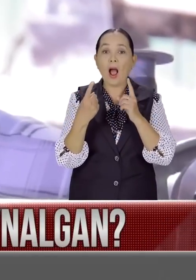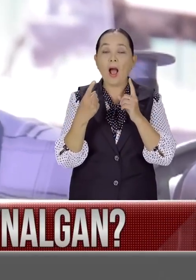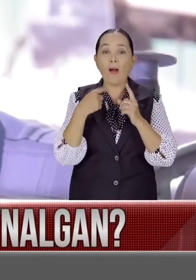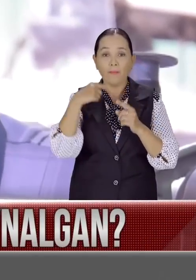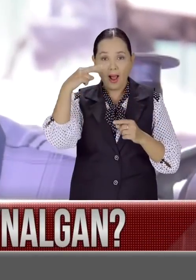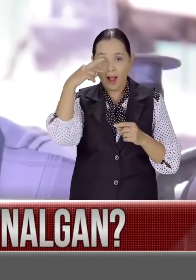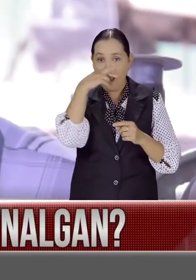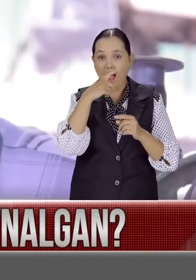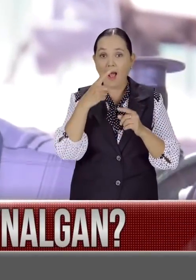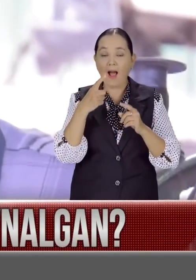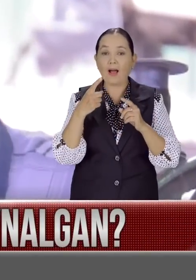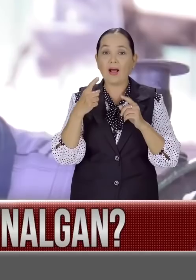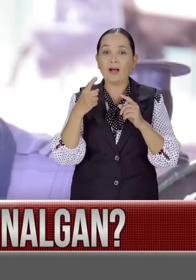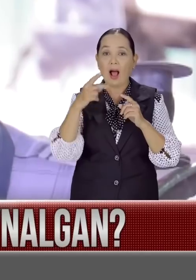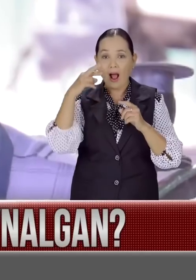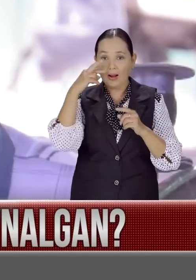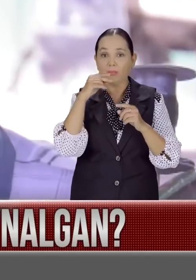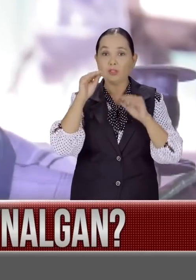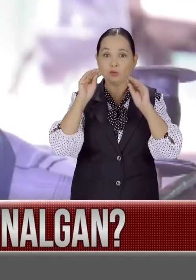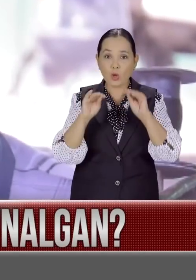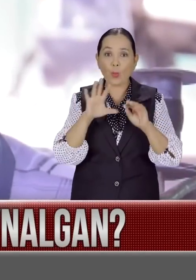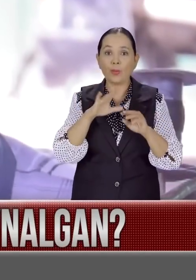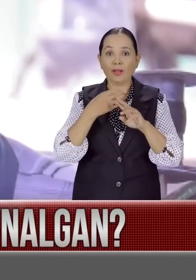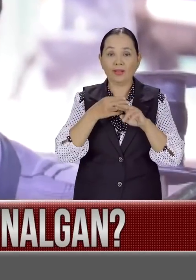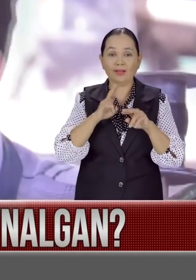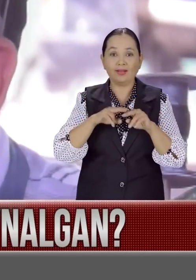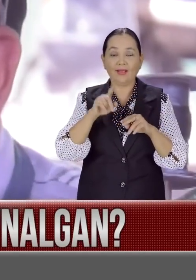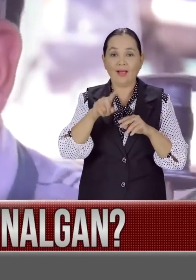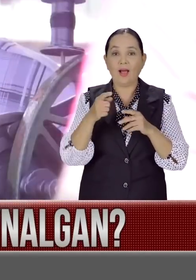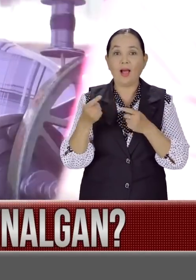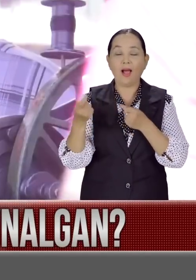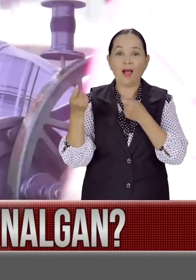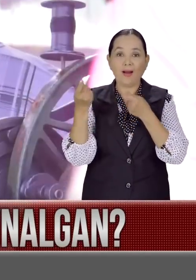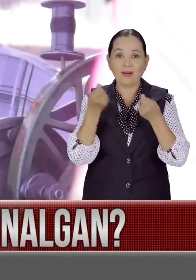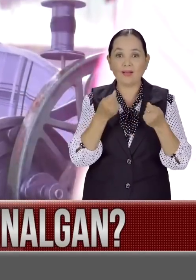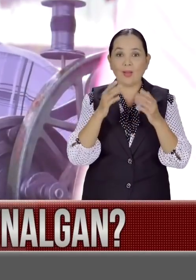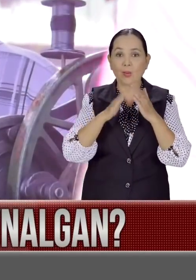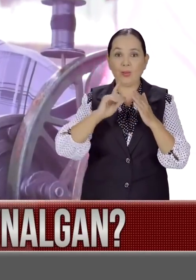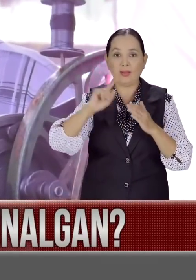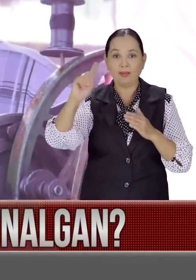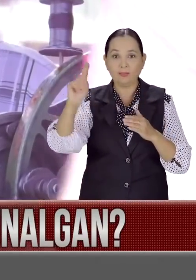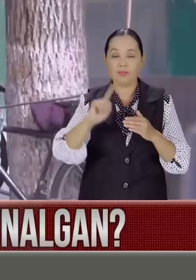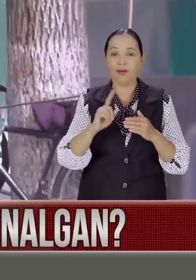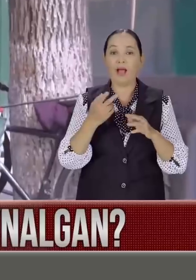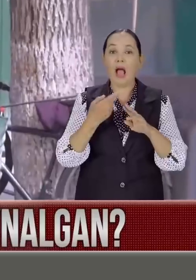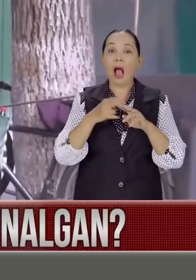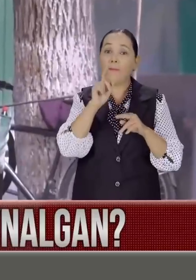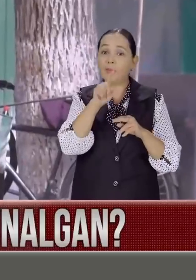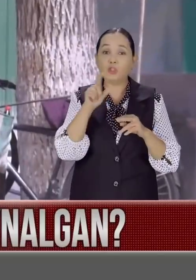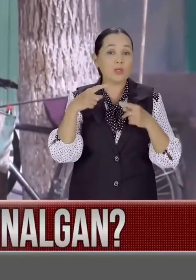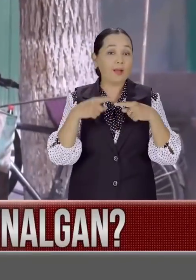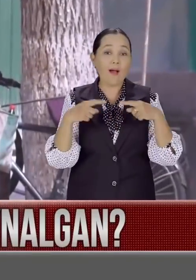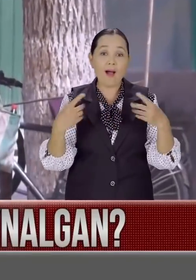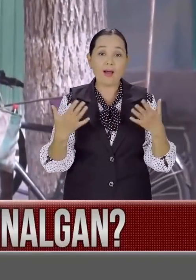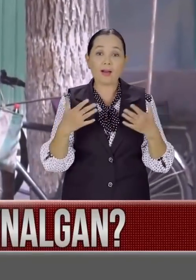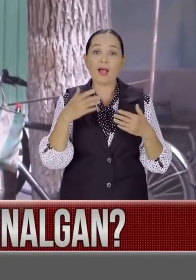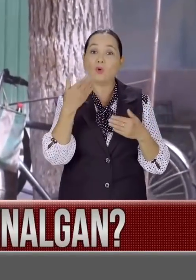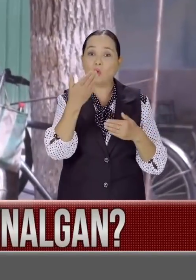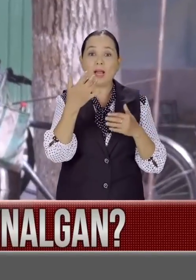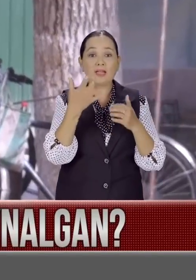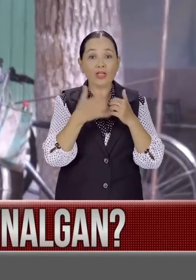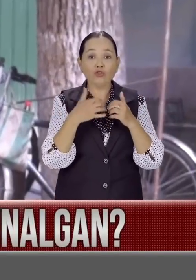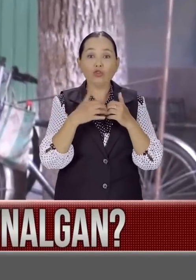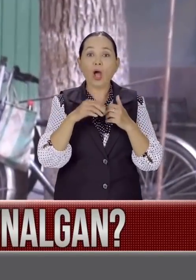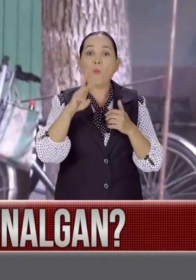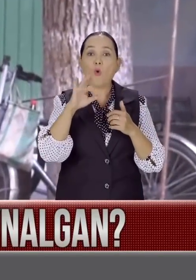sab qo'yibmanda. Shu juda qiziq voqea bo'lganda. Olib ketib, ikkalasi ham qaytarib olib kelgan. Mijozlar har xil, lekin shularning